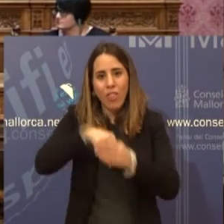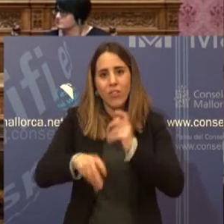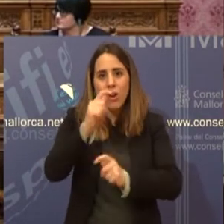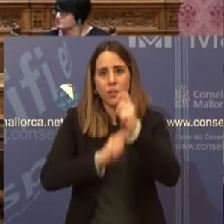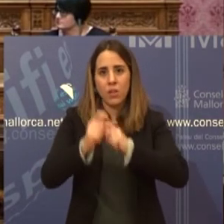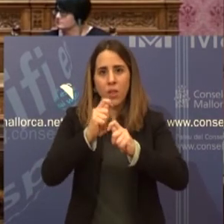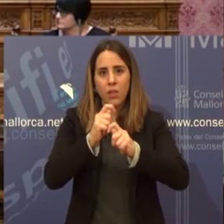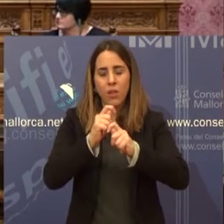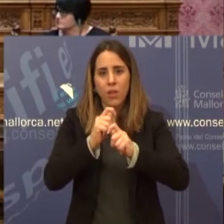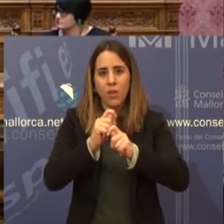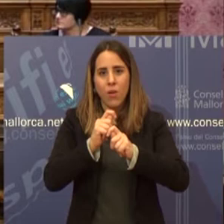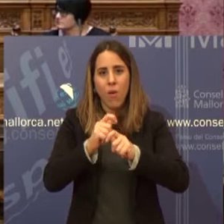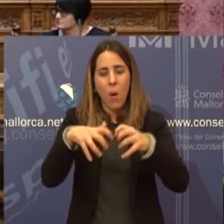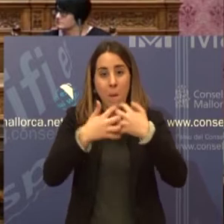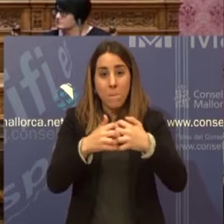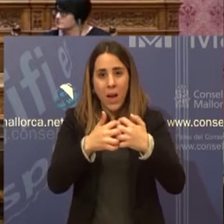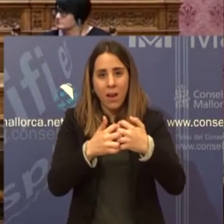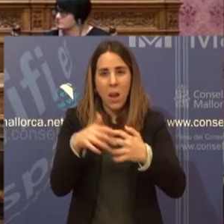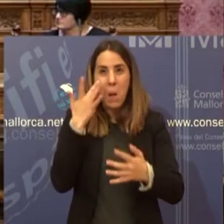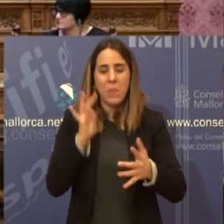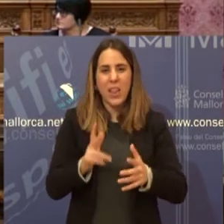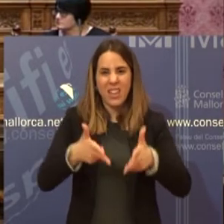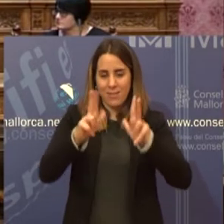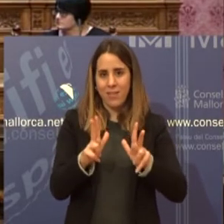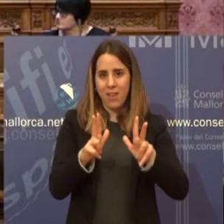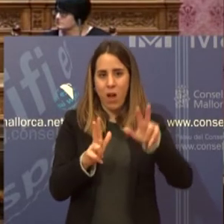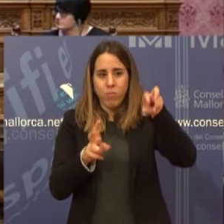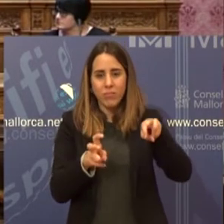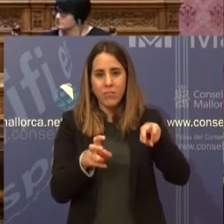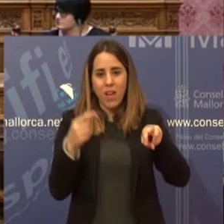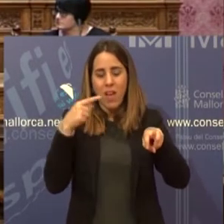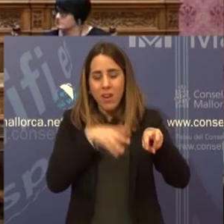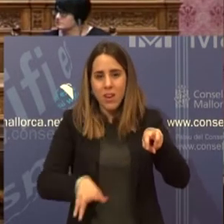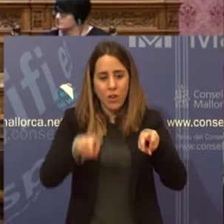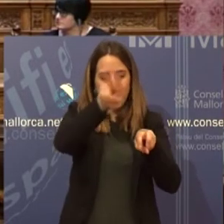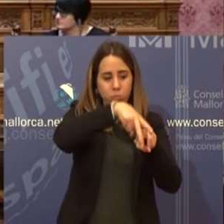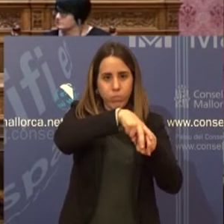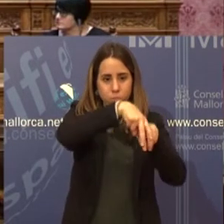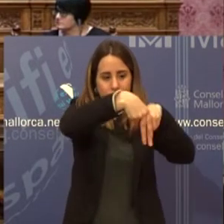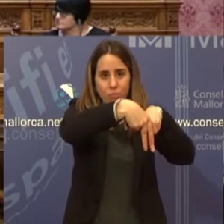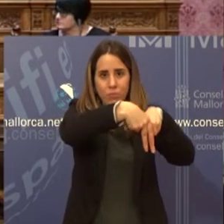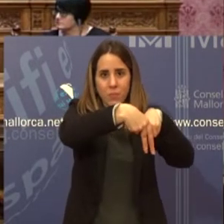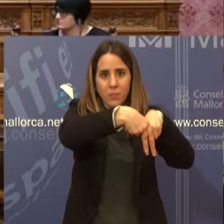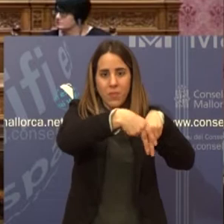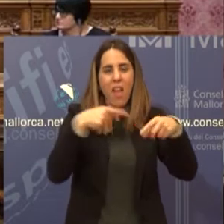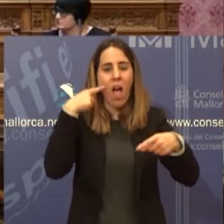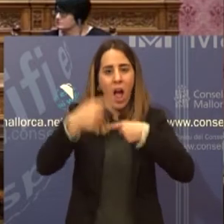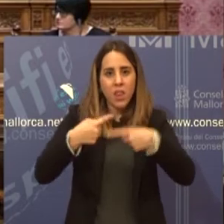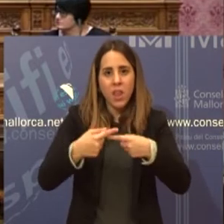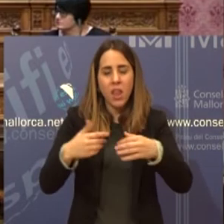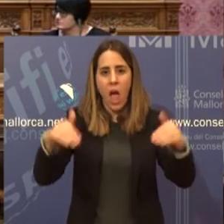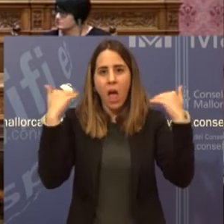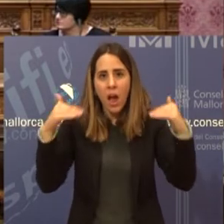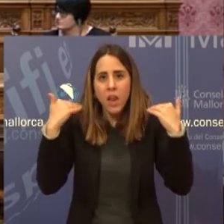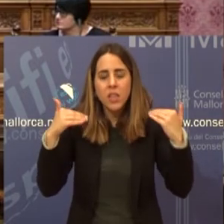l'associació, pujats a aquesta màquina, fent exercici diari, un aparat que